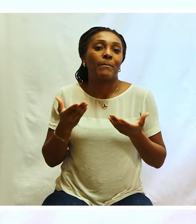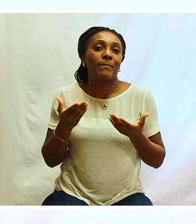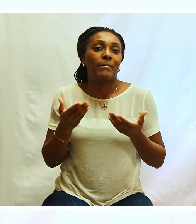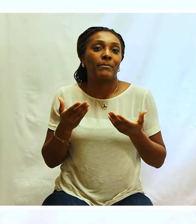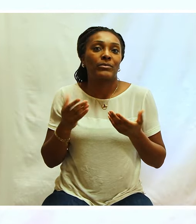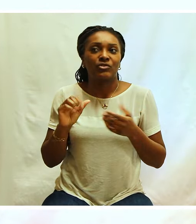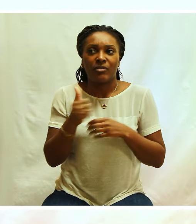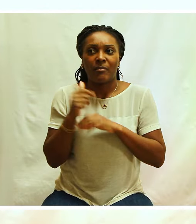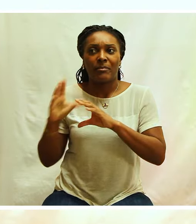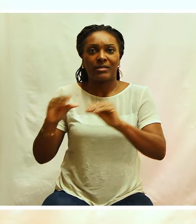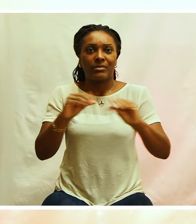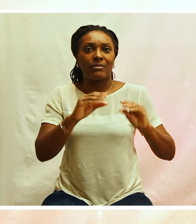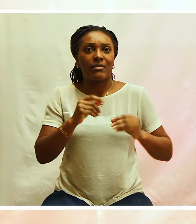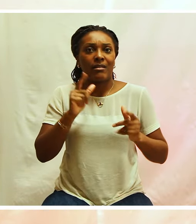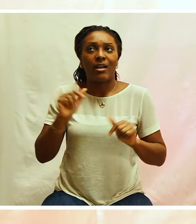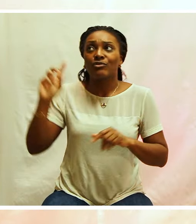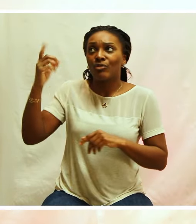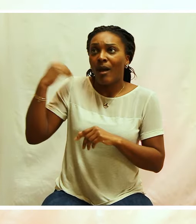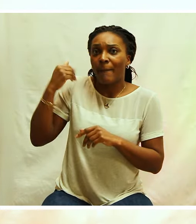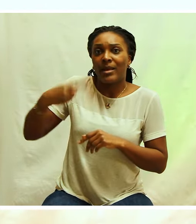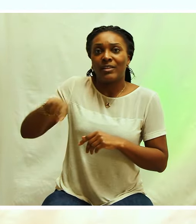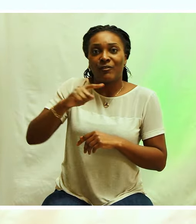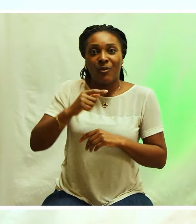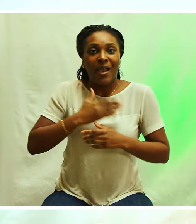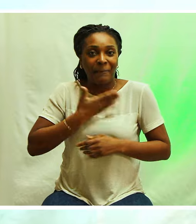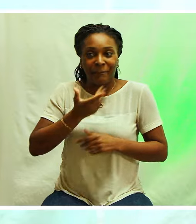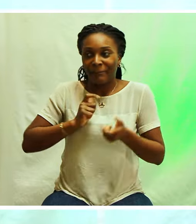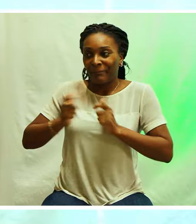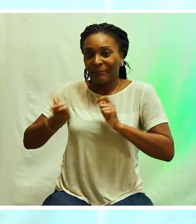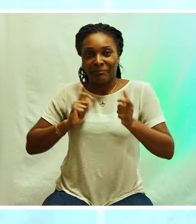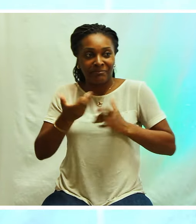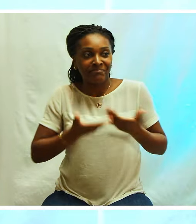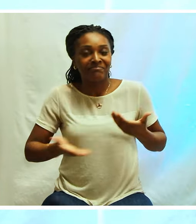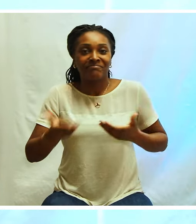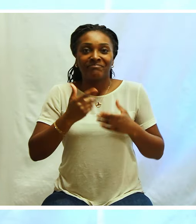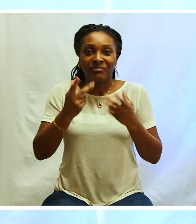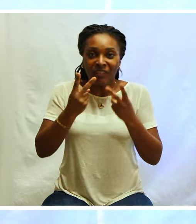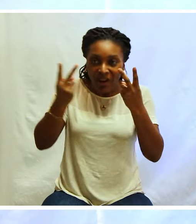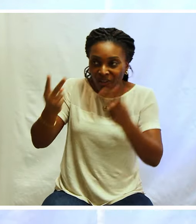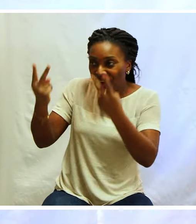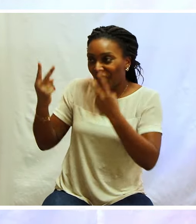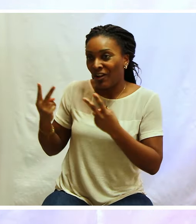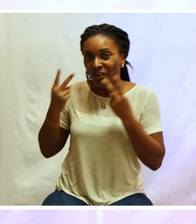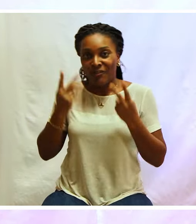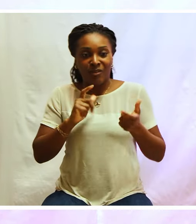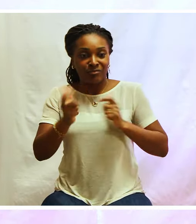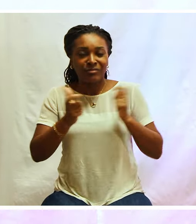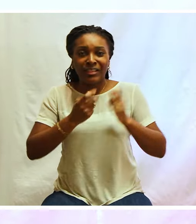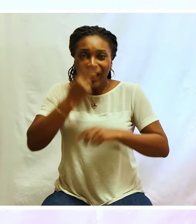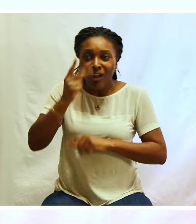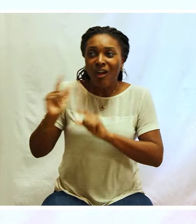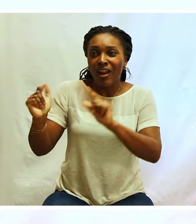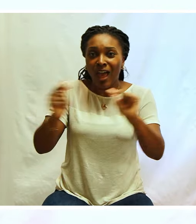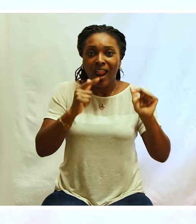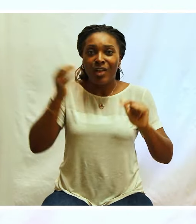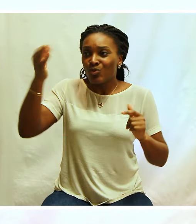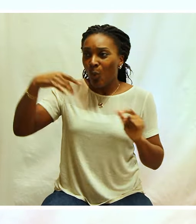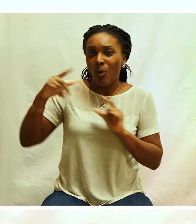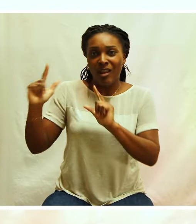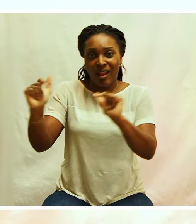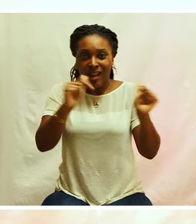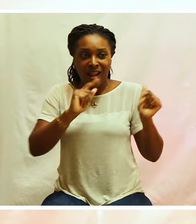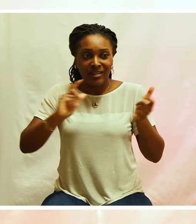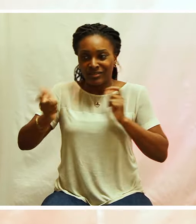Au contraire, il nous demande de nous apprécier les uns les autres dans les fonctions, dans les talents que nous avons les uns et les